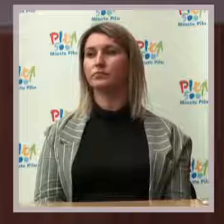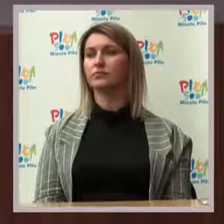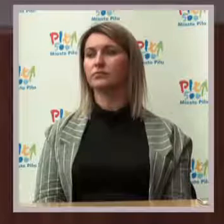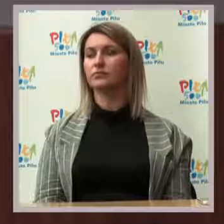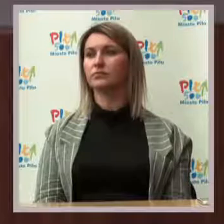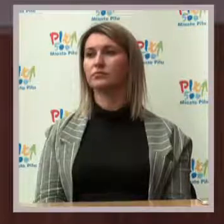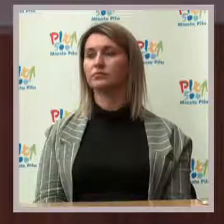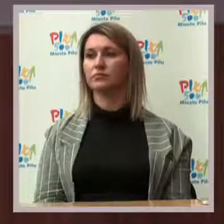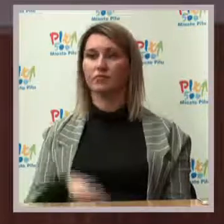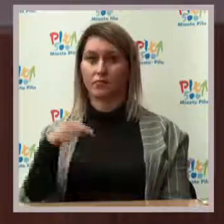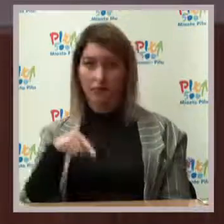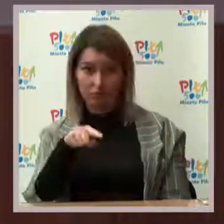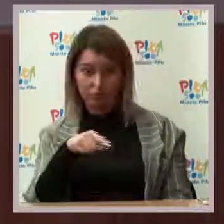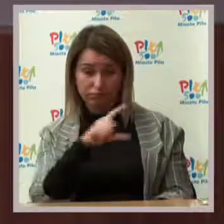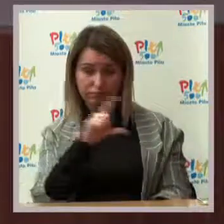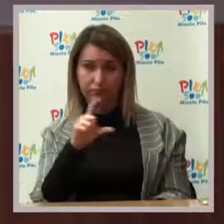Do tej pory